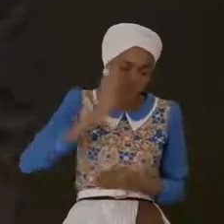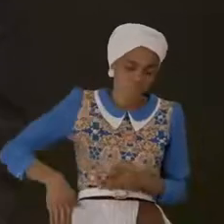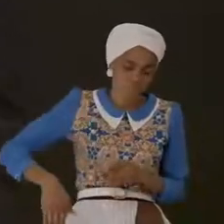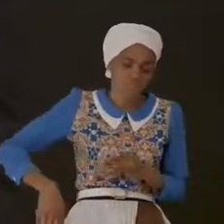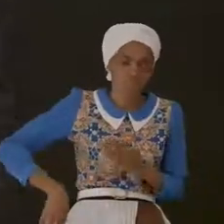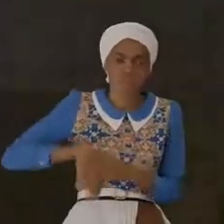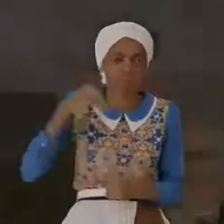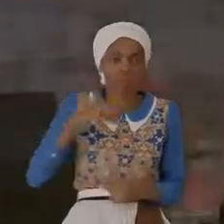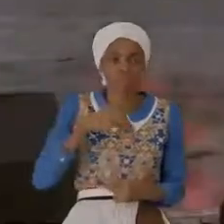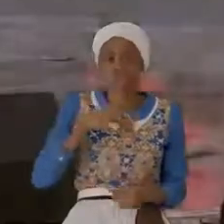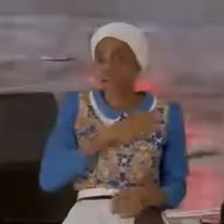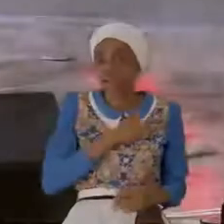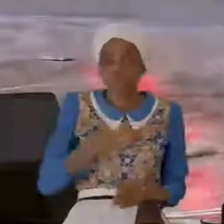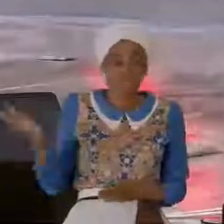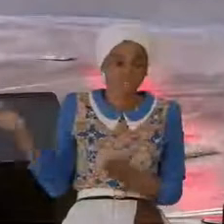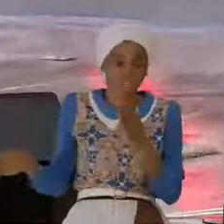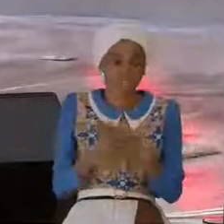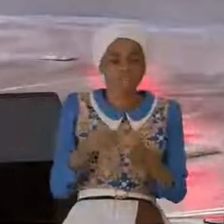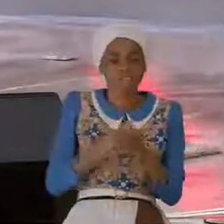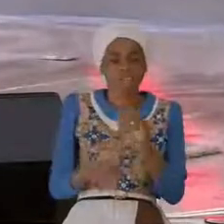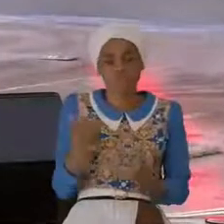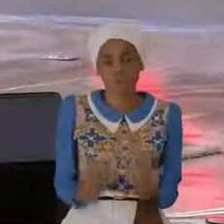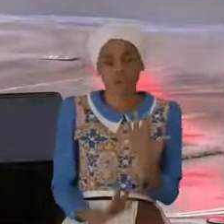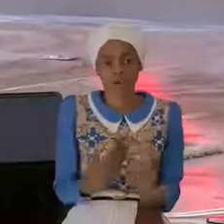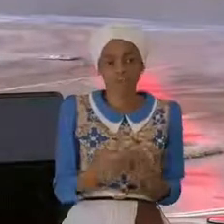feu. Verset 20.